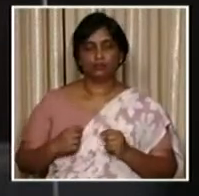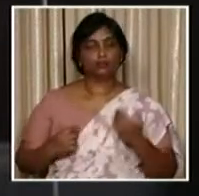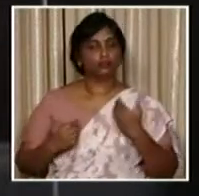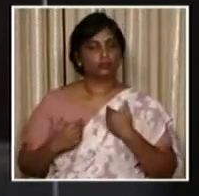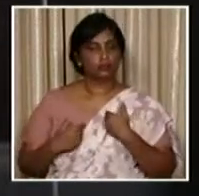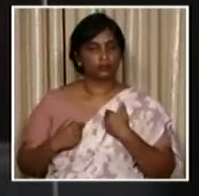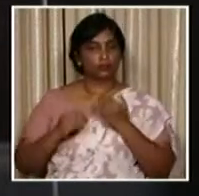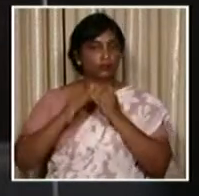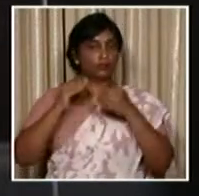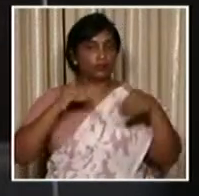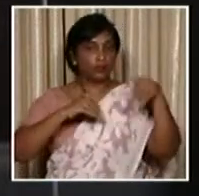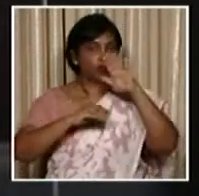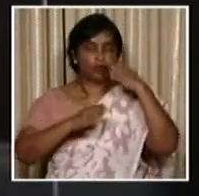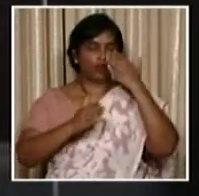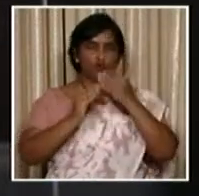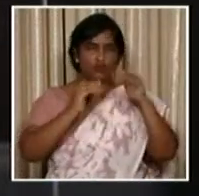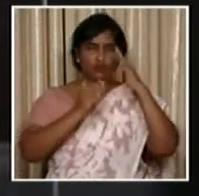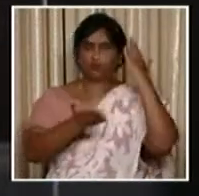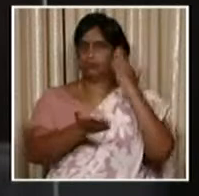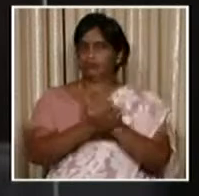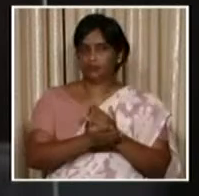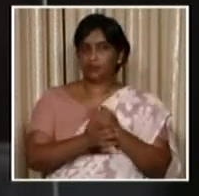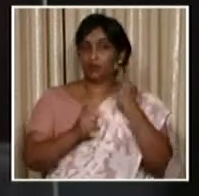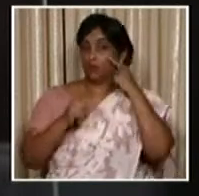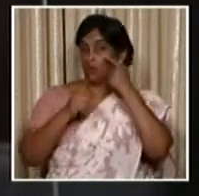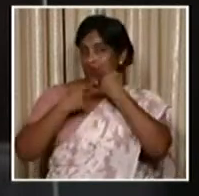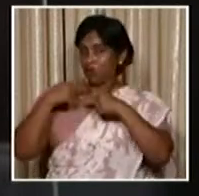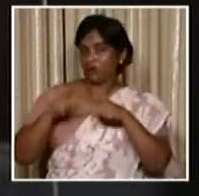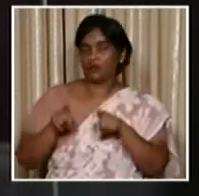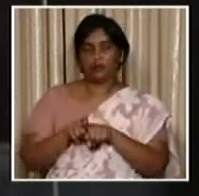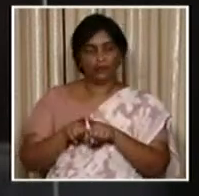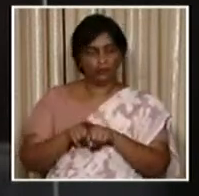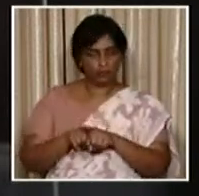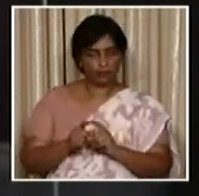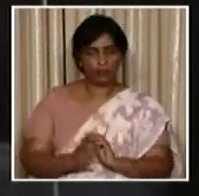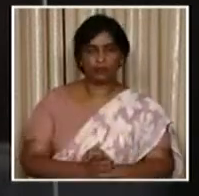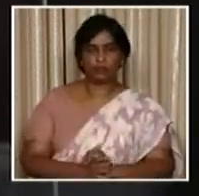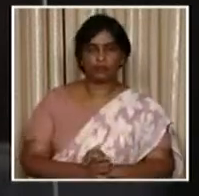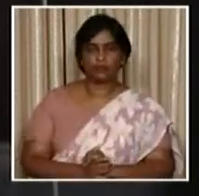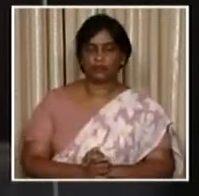mama yang agi usah siap nak telat ibu ne, me karunu karana hindai.